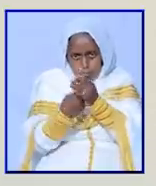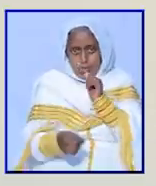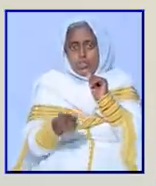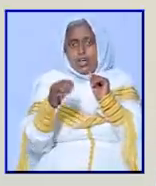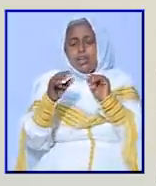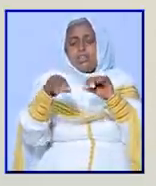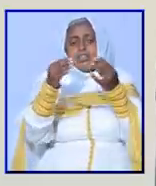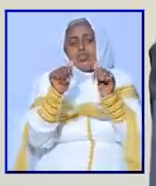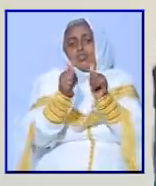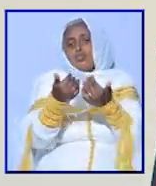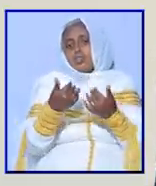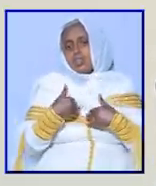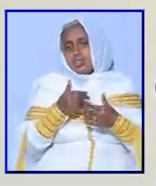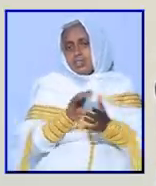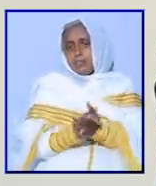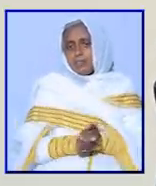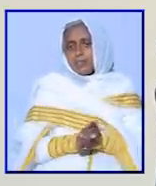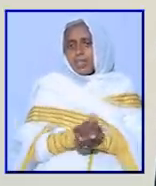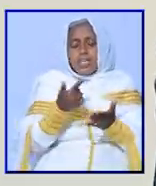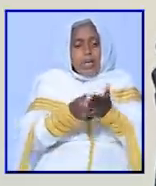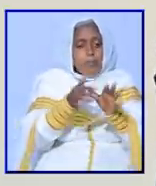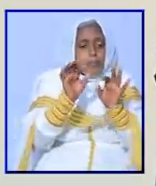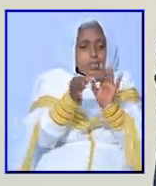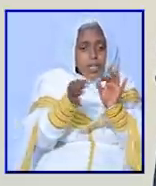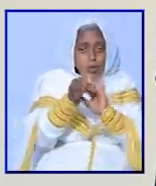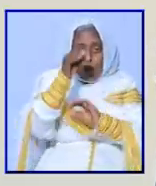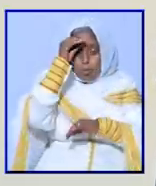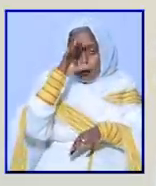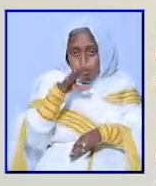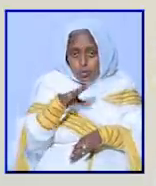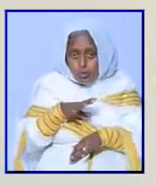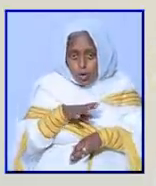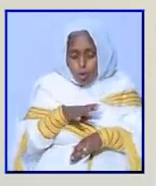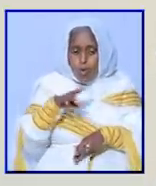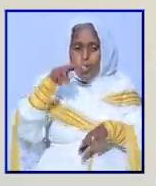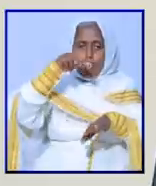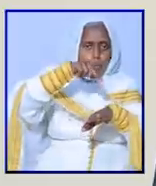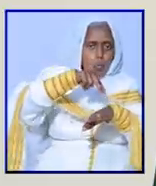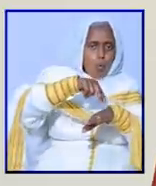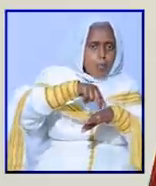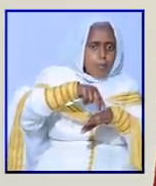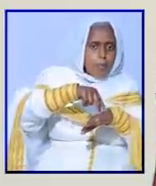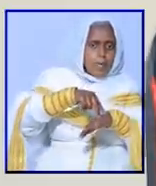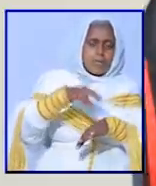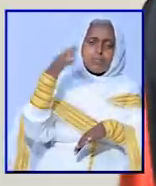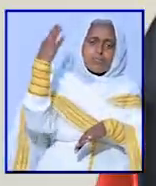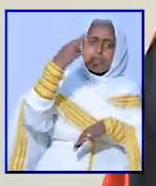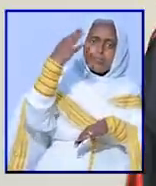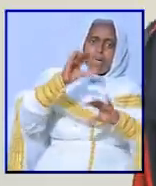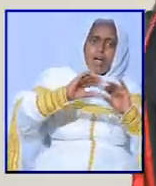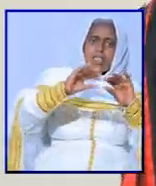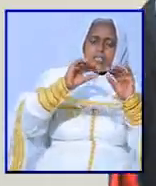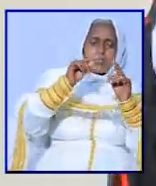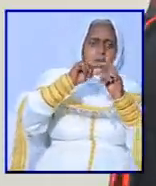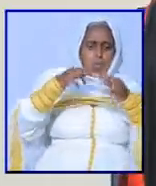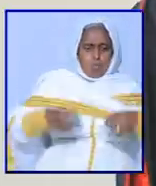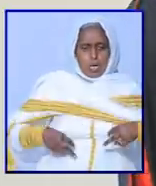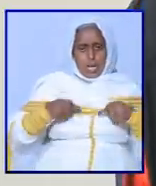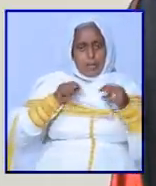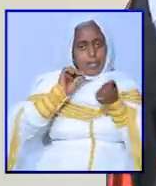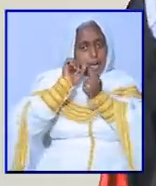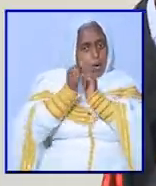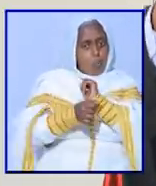ብቻ የመተርጎም ያ የሚተረጉም ሰው ቁመህ አስተምር እስቲ ወደ